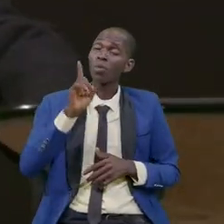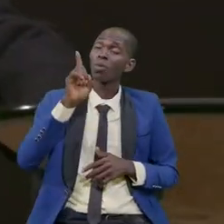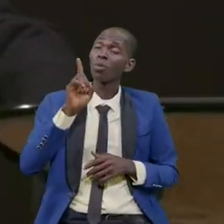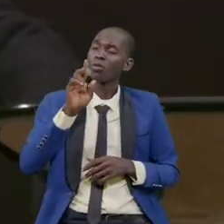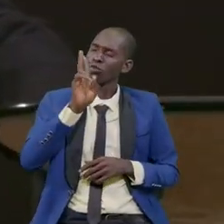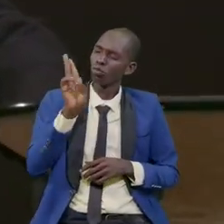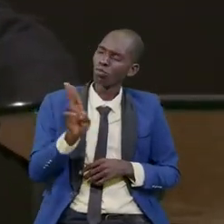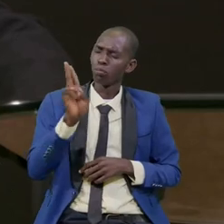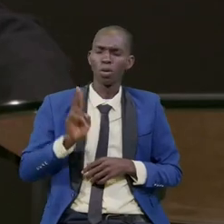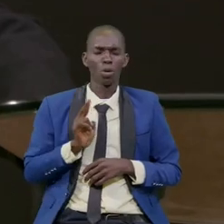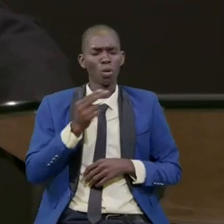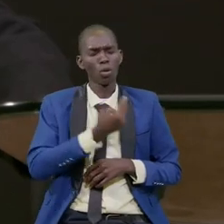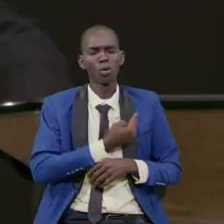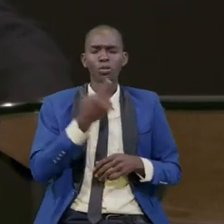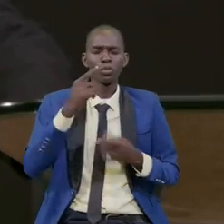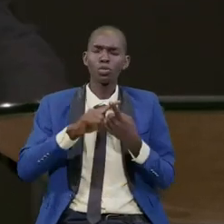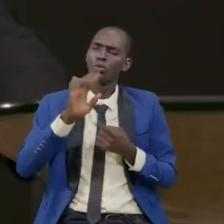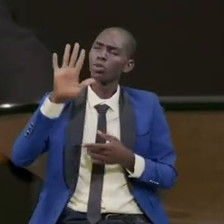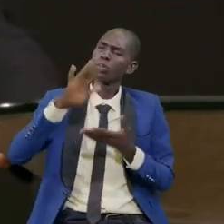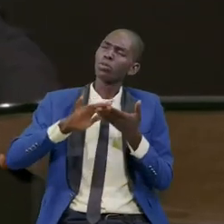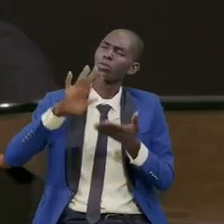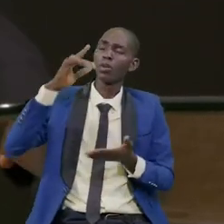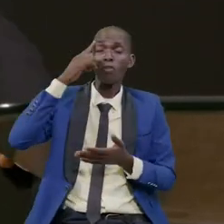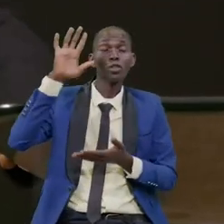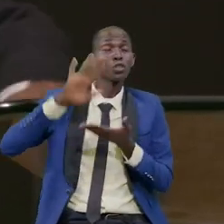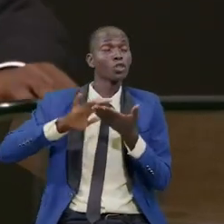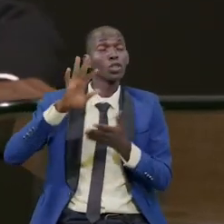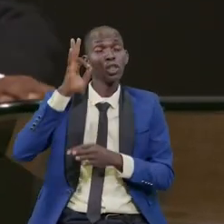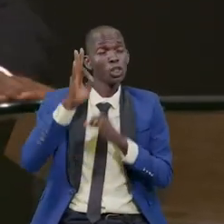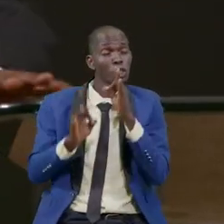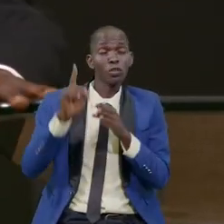Utilise-nous pour ta gloire. Si tu peux